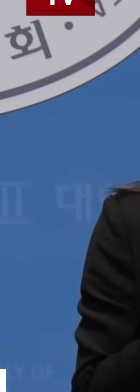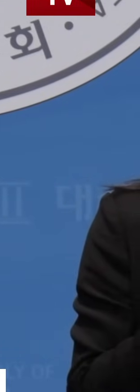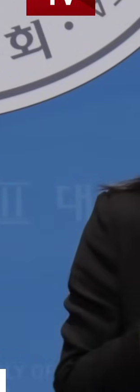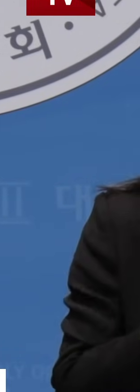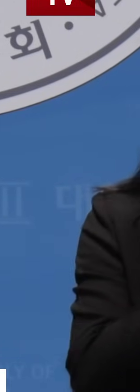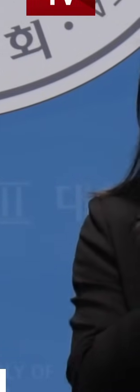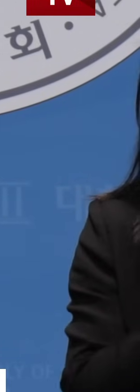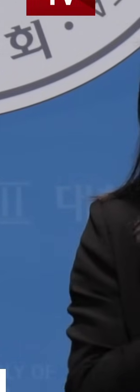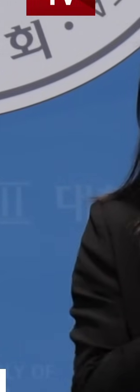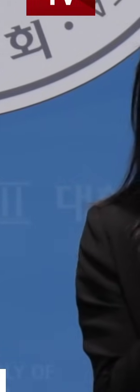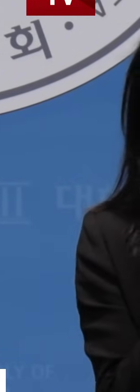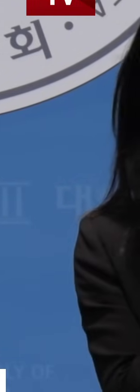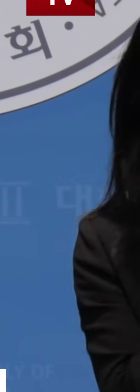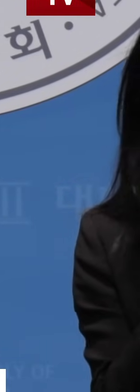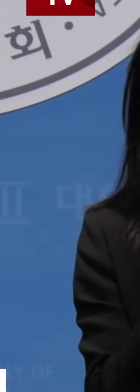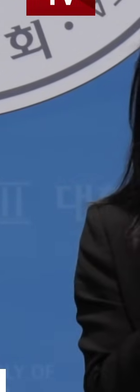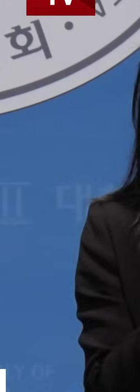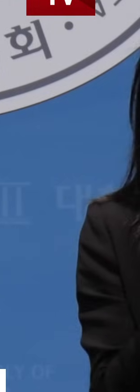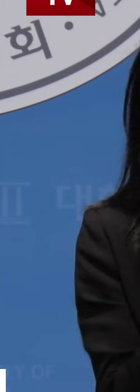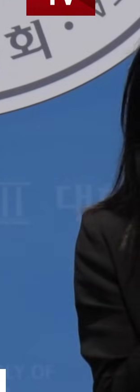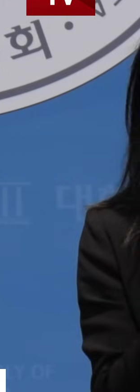심리전 하자는 것이 문제입니까?